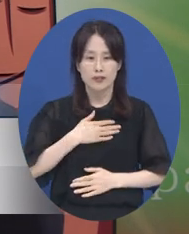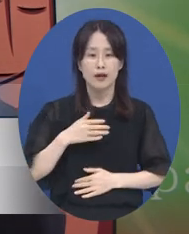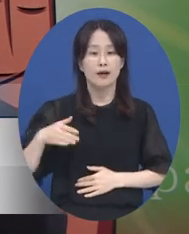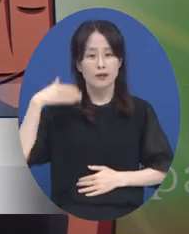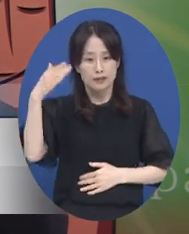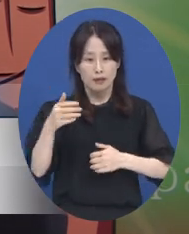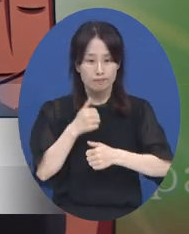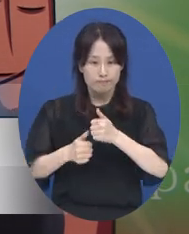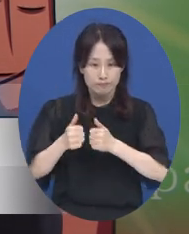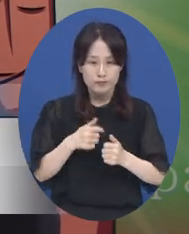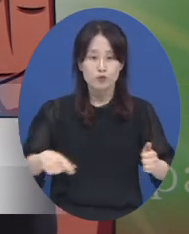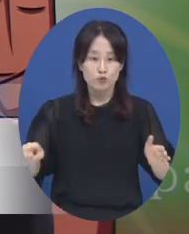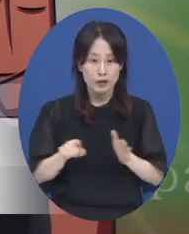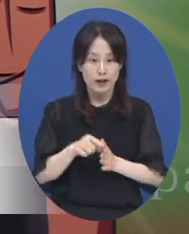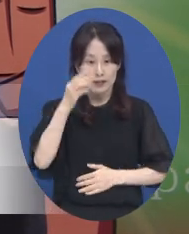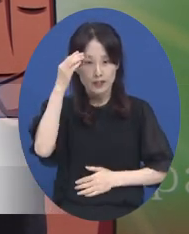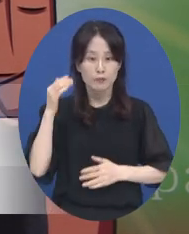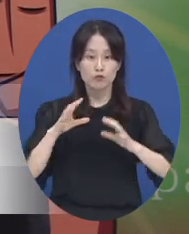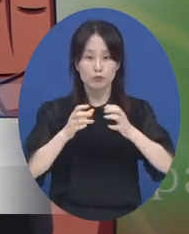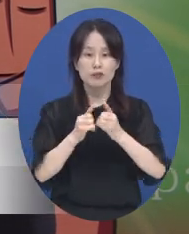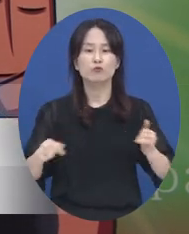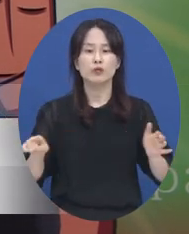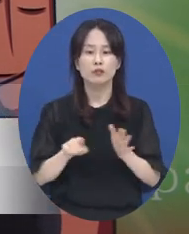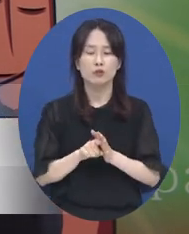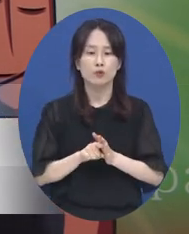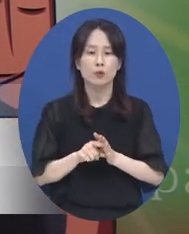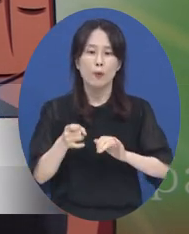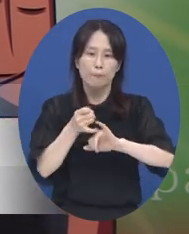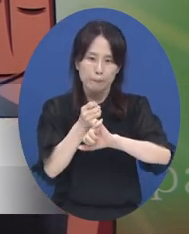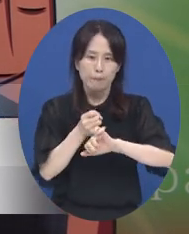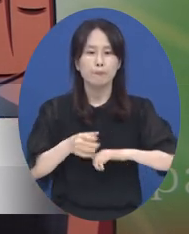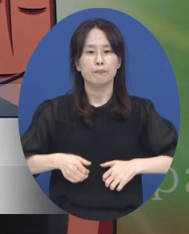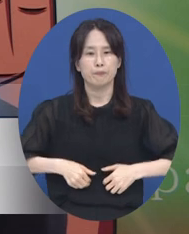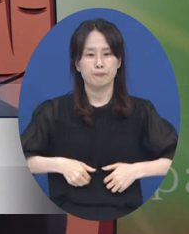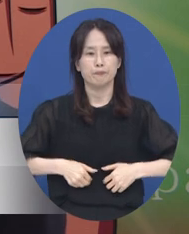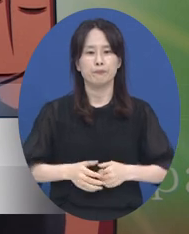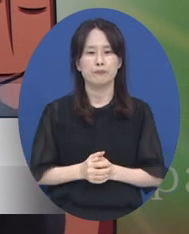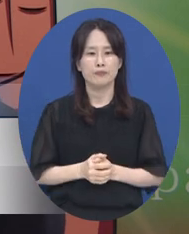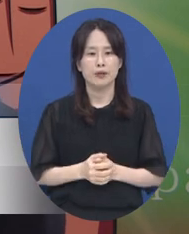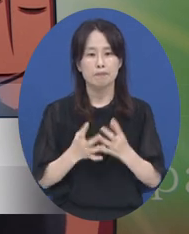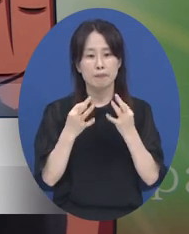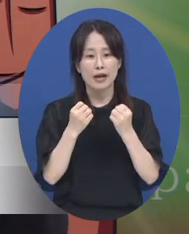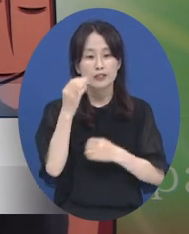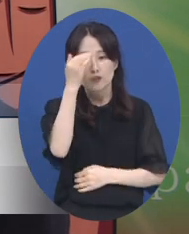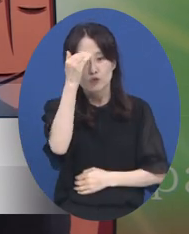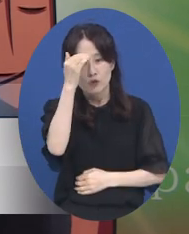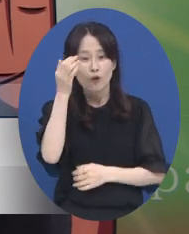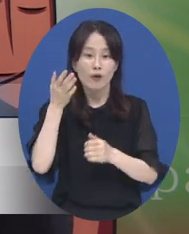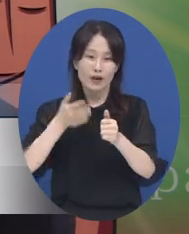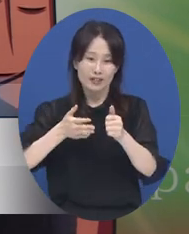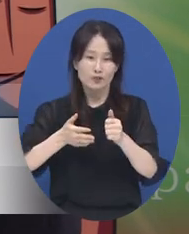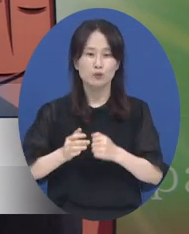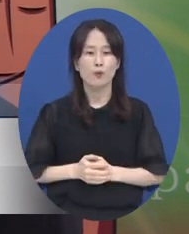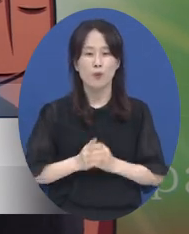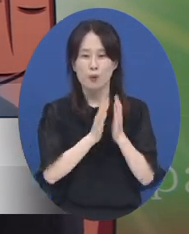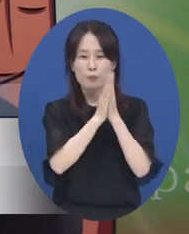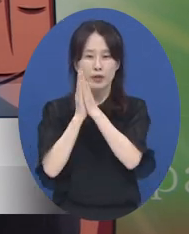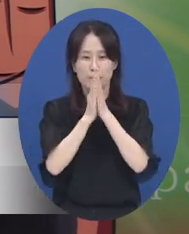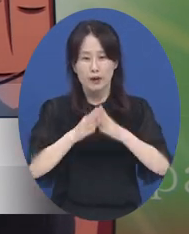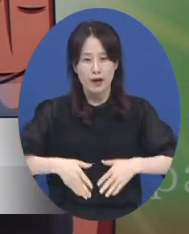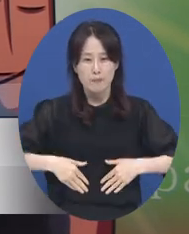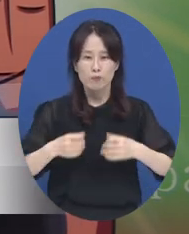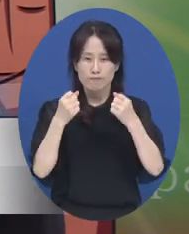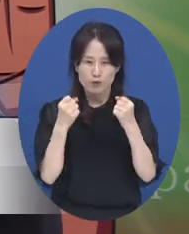것이 우리나 우리 다음 세대의 대한민국 국민들을 위해서도 꼭 필요한 일입니다. 많이들